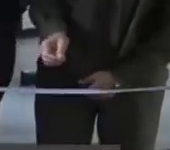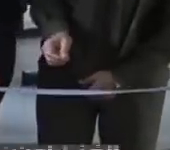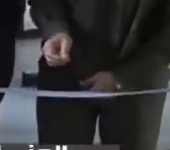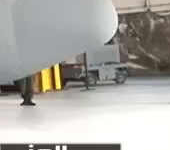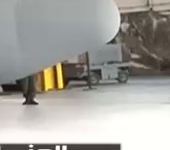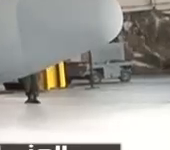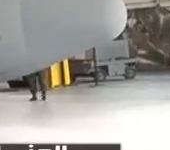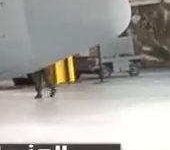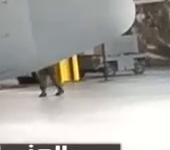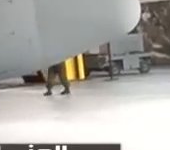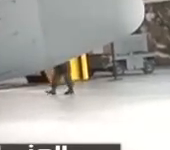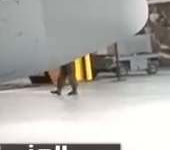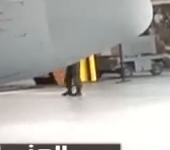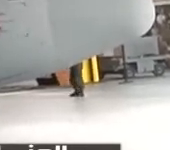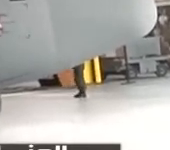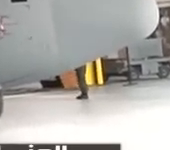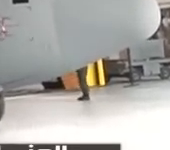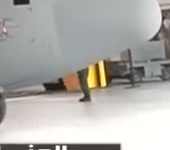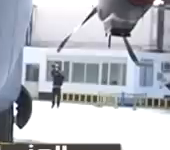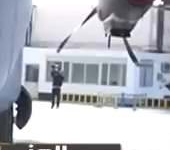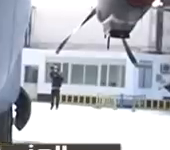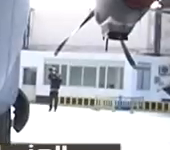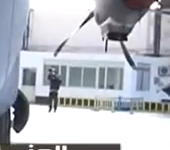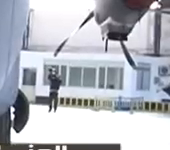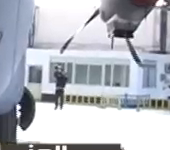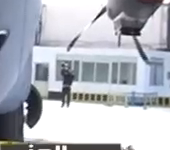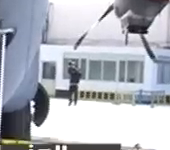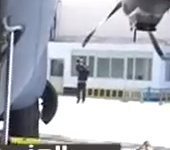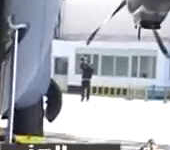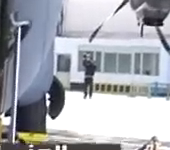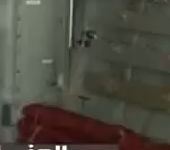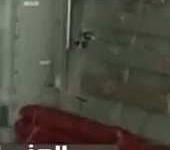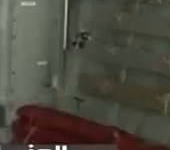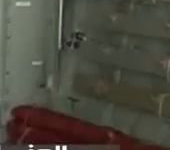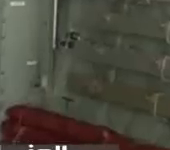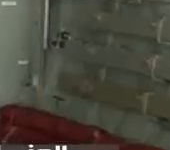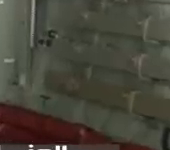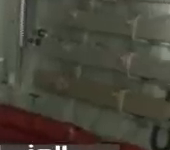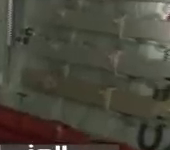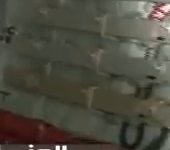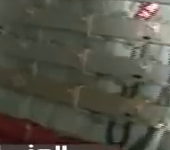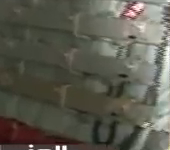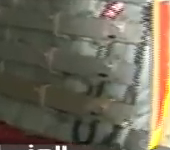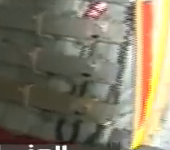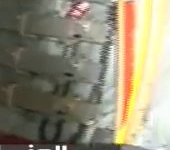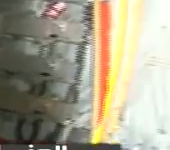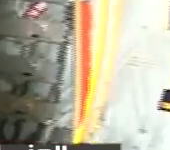تونس تتسلم طائرة نقل ثانية لتعزيز القدرات العملياتية لجيش الطيران.